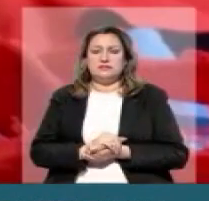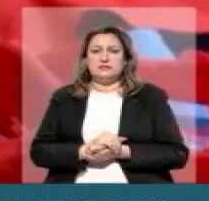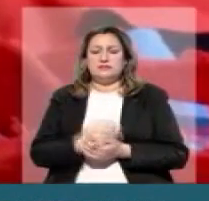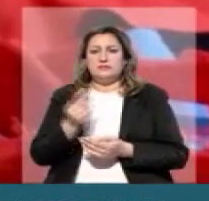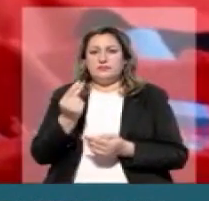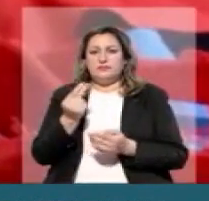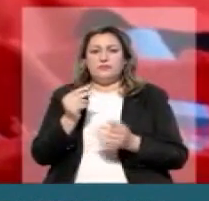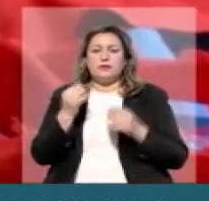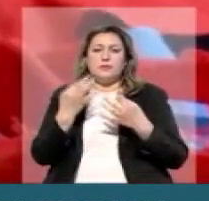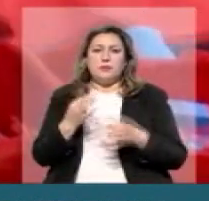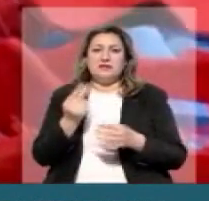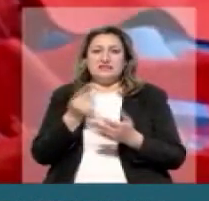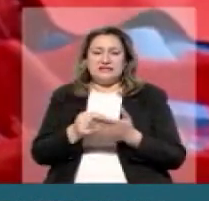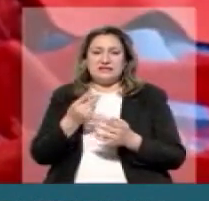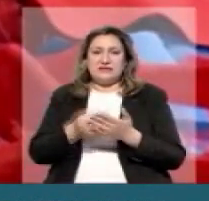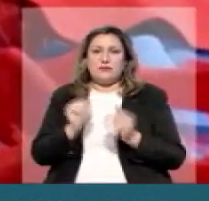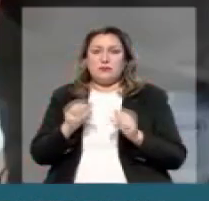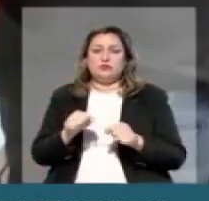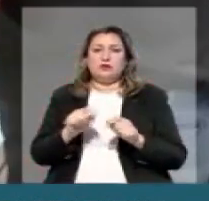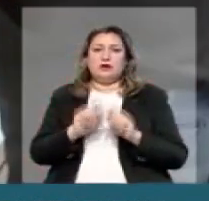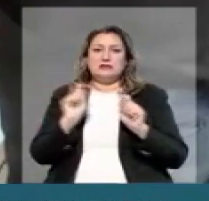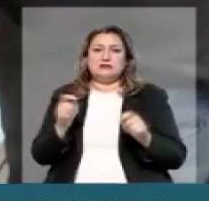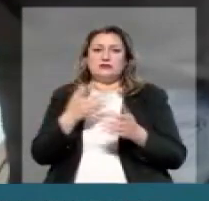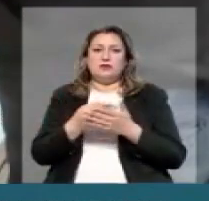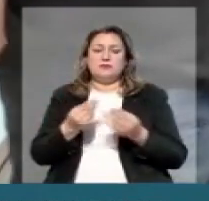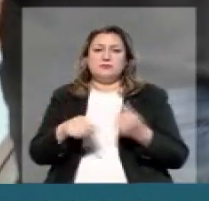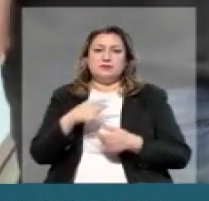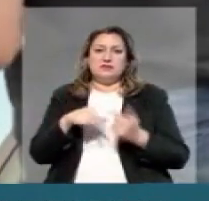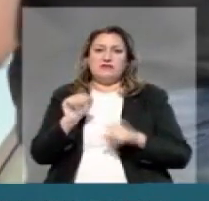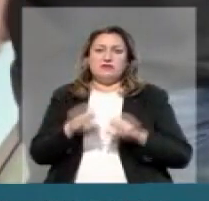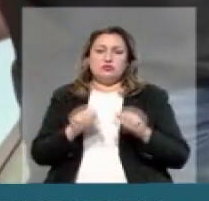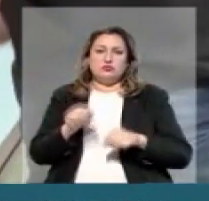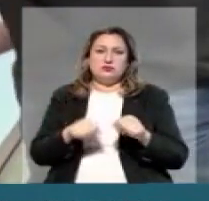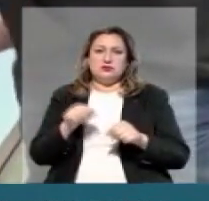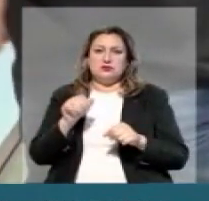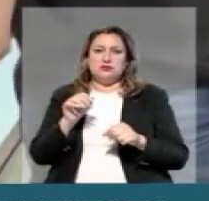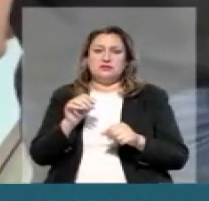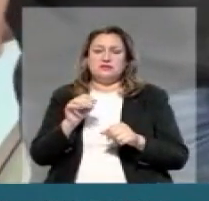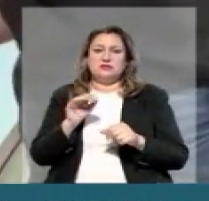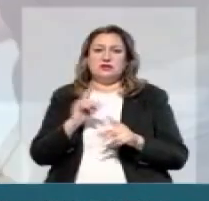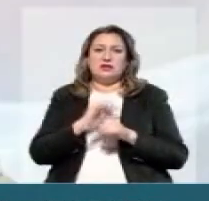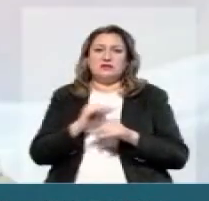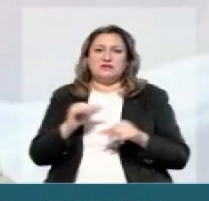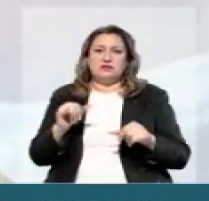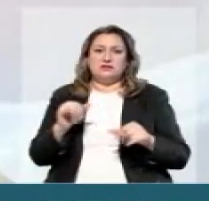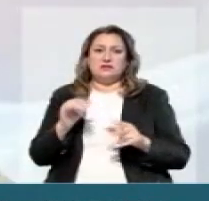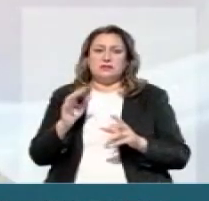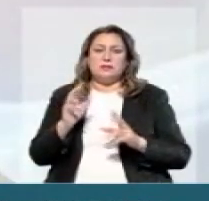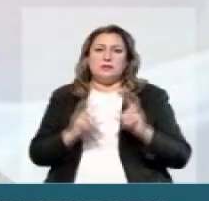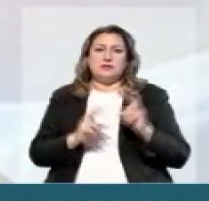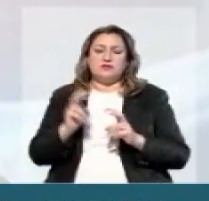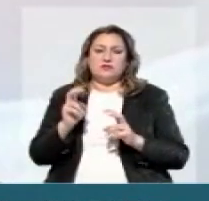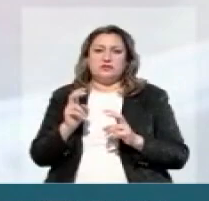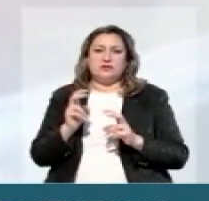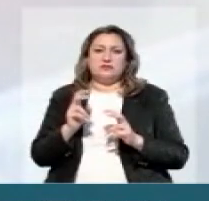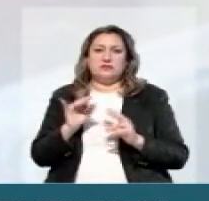аспайтын мерзімге сертификаты болуы тиіс. Рәсімдердің ашықтығын қамтамасыз ету, адами факторды азайту, өтініш берушілерге ыңғайлы болу